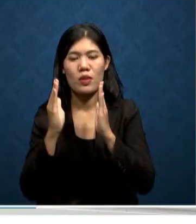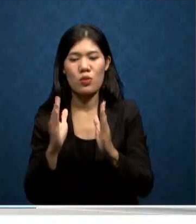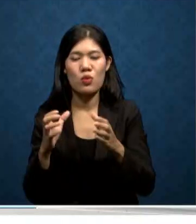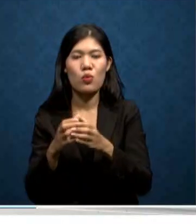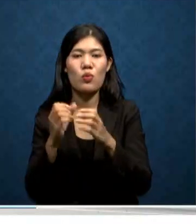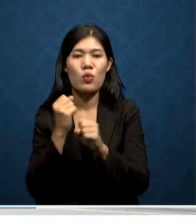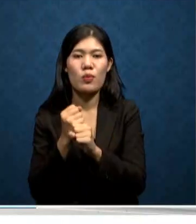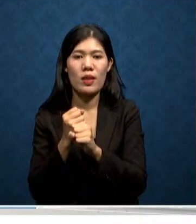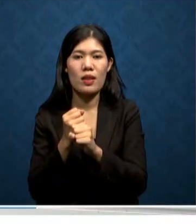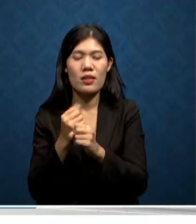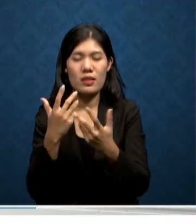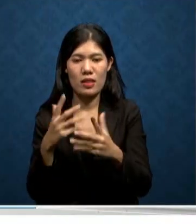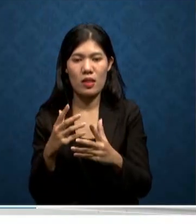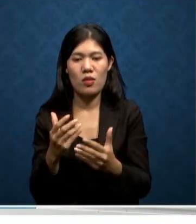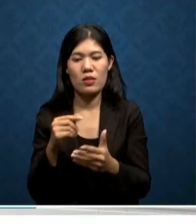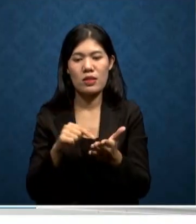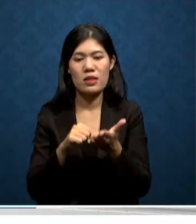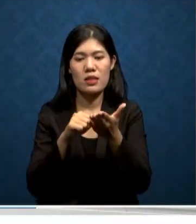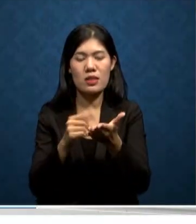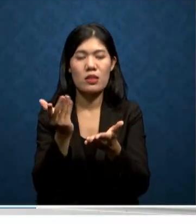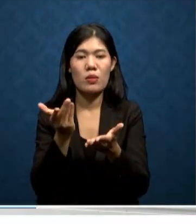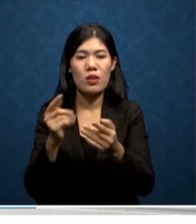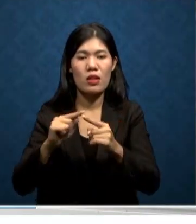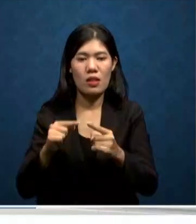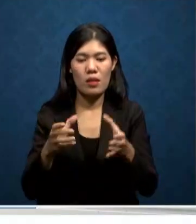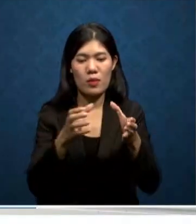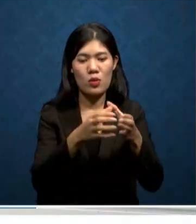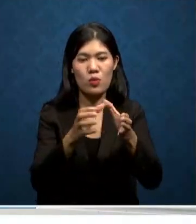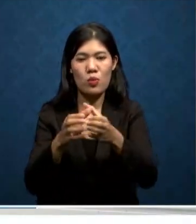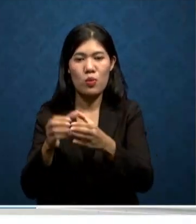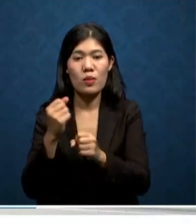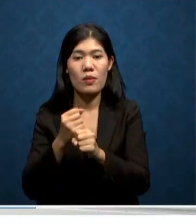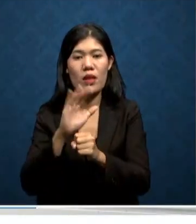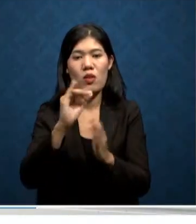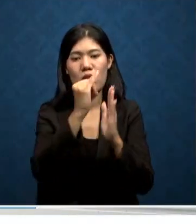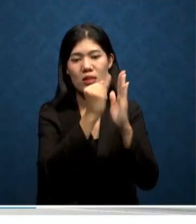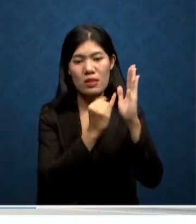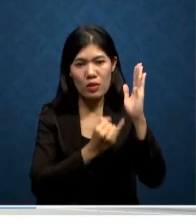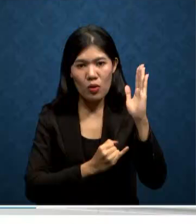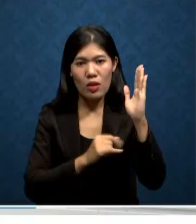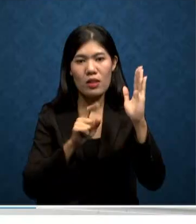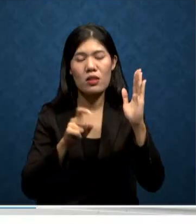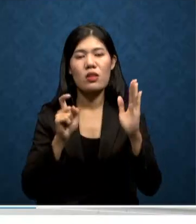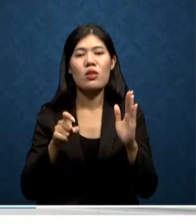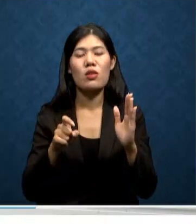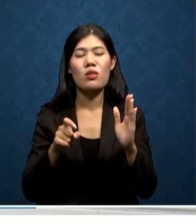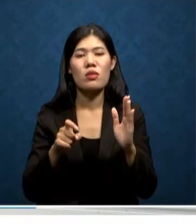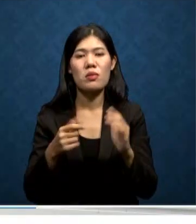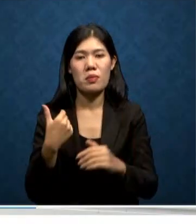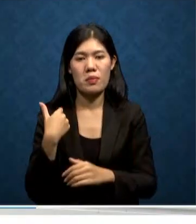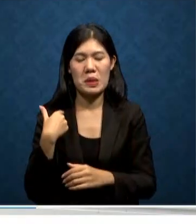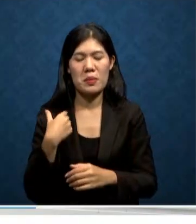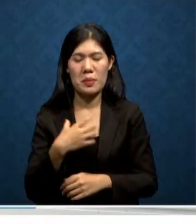ให้หน่วยงานในจังหวัดนะครับไม่ว่าจะเป็นเอ่อหน่วยงานด้านไหนก็ตามที่มีมีความ